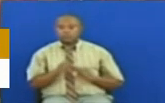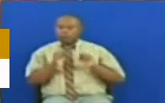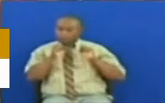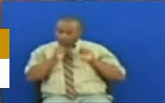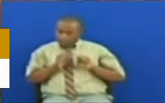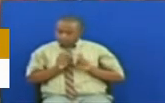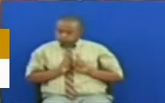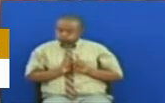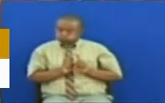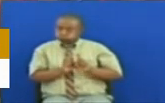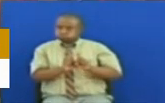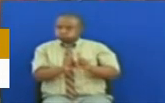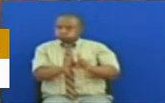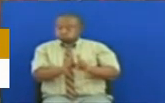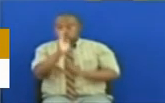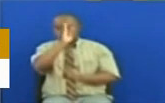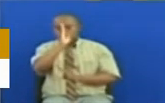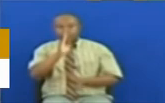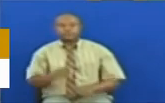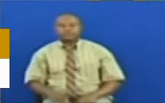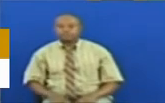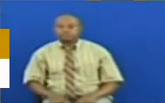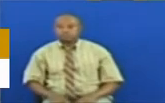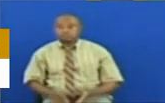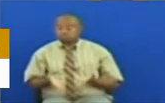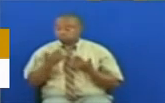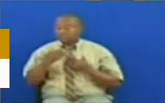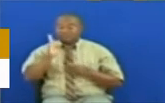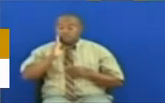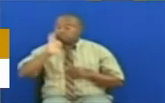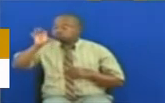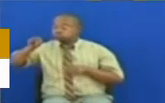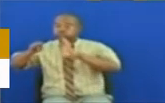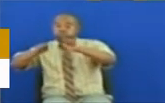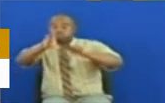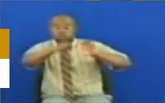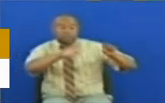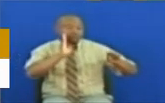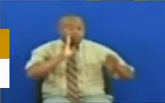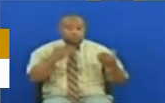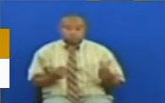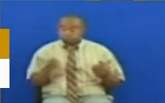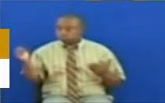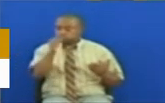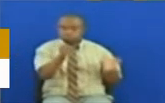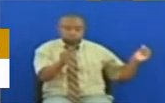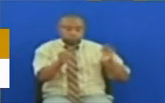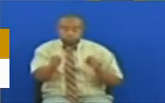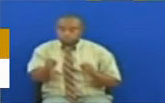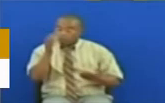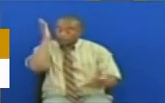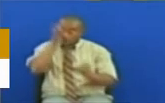kwa mujibu wa kuwahi kuwakamata vijana na maeneo mengine, kuhakikisha kwamba tunafanikisha kuinua uchumi